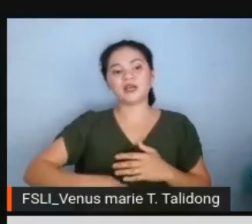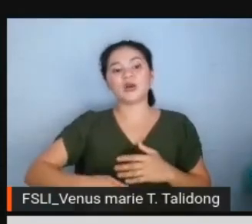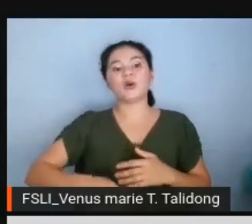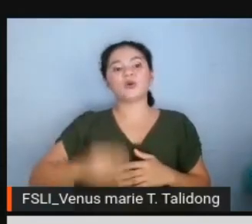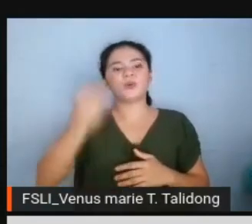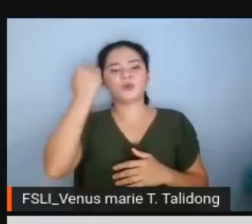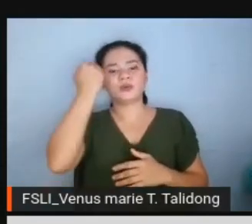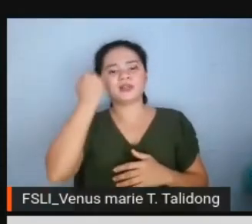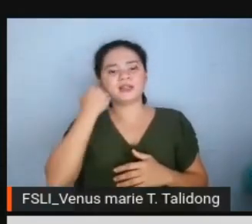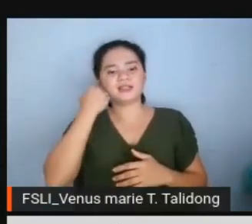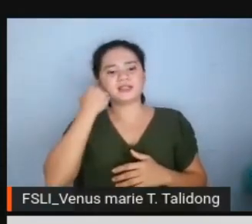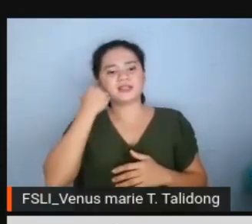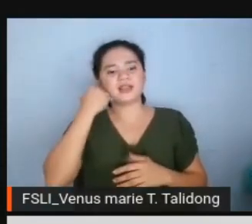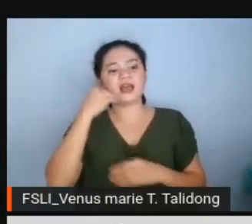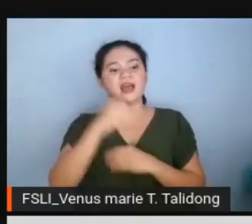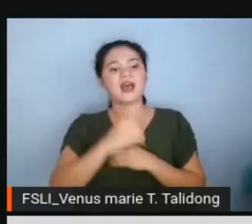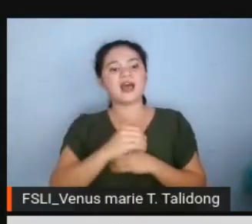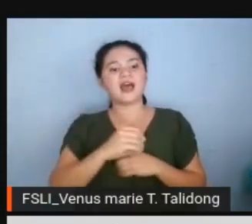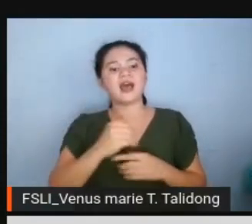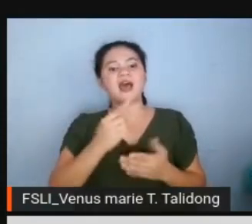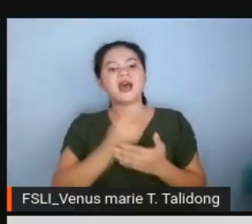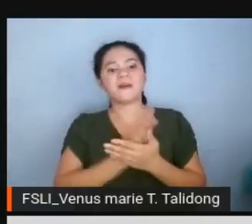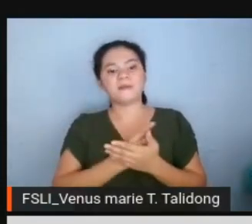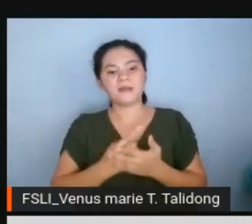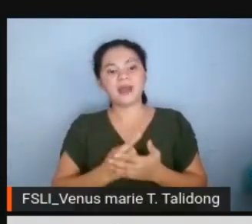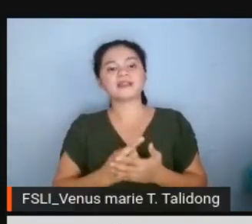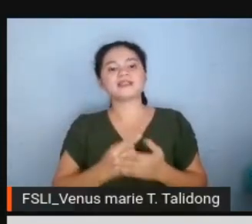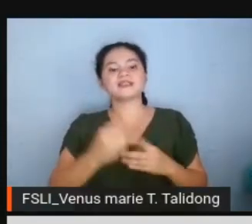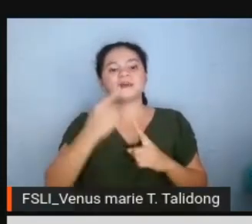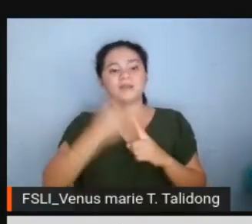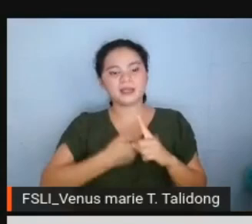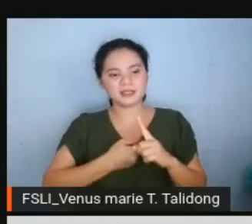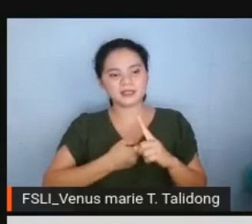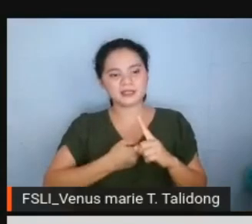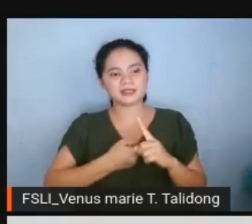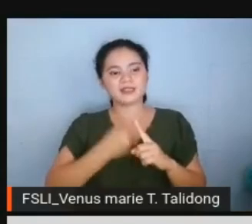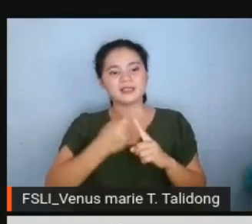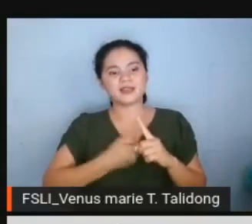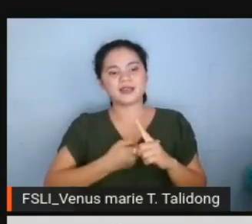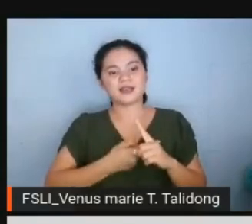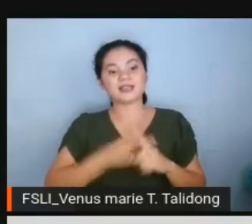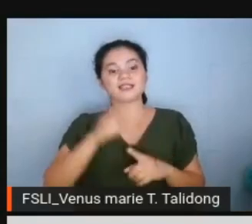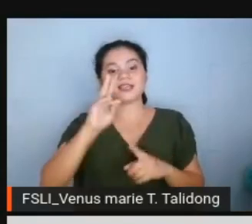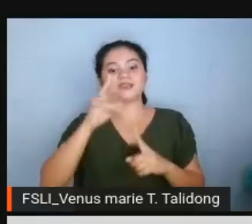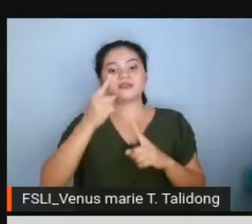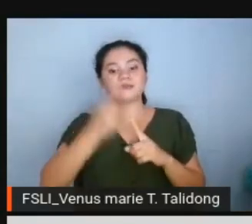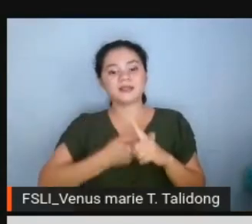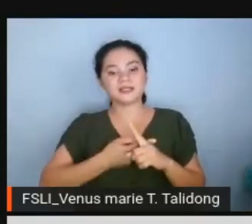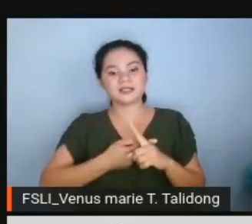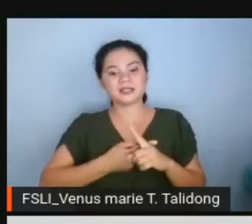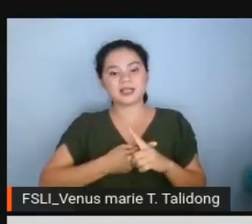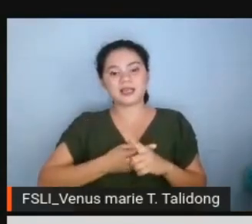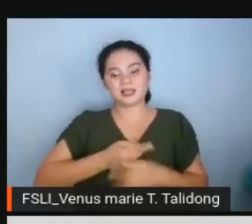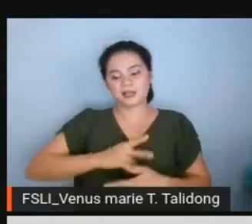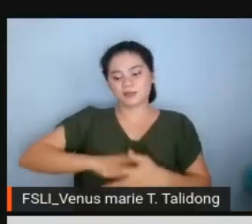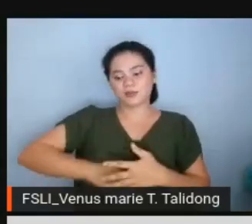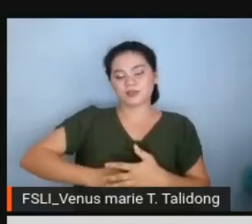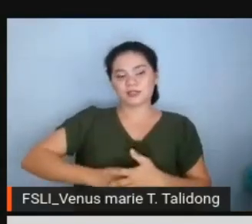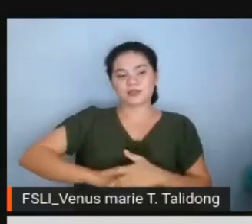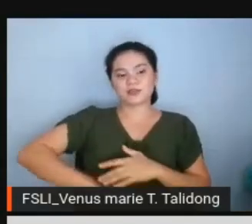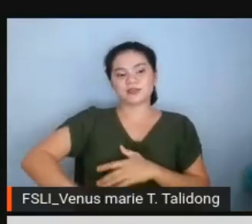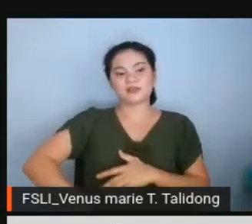born 7 months. So medyo siguro excited akong lumabas, no? And with